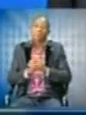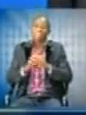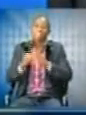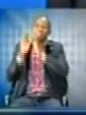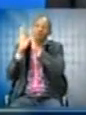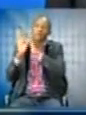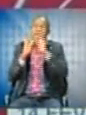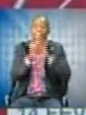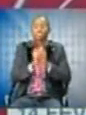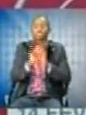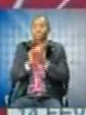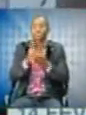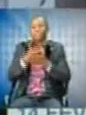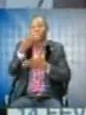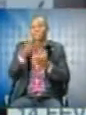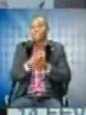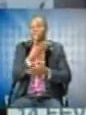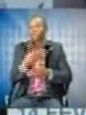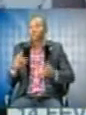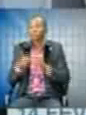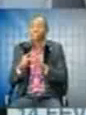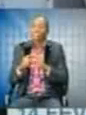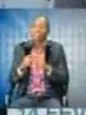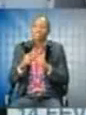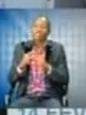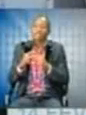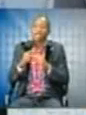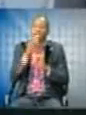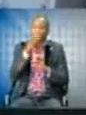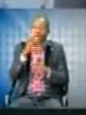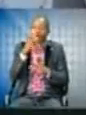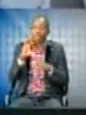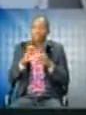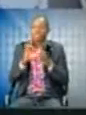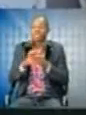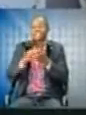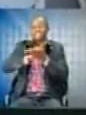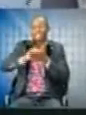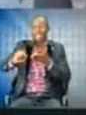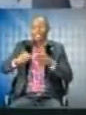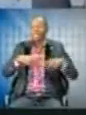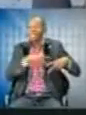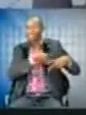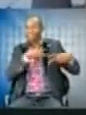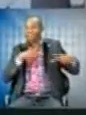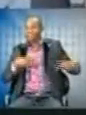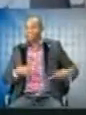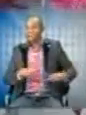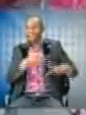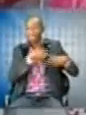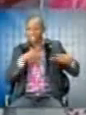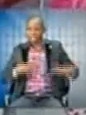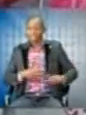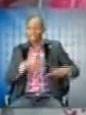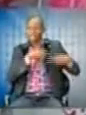sont approvisionnés des articles à la couleur de la Saint-Valentin. En effet, la journée d'aujourd'hui, les mondes commémorent